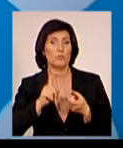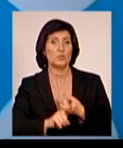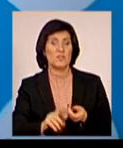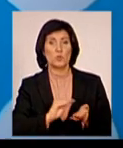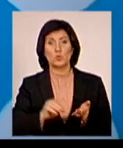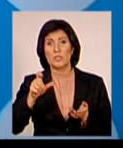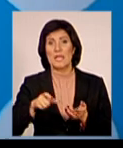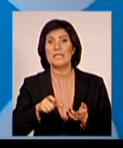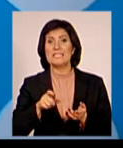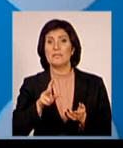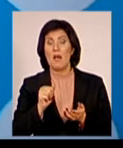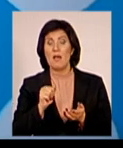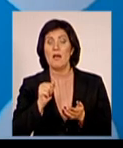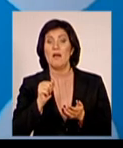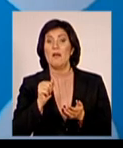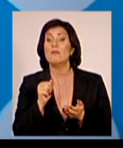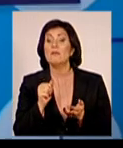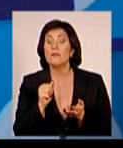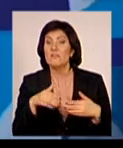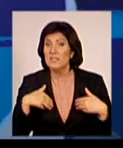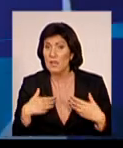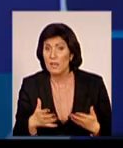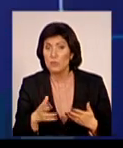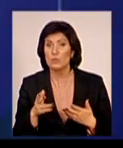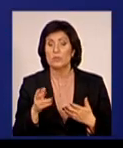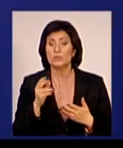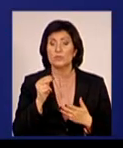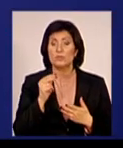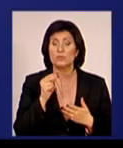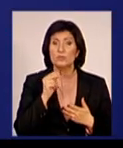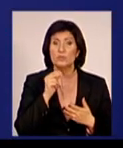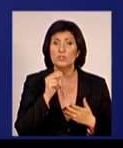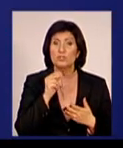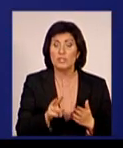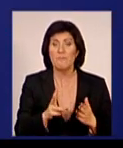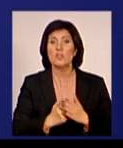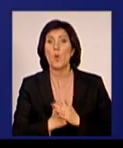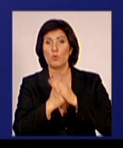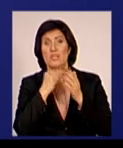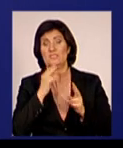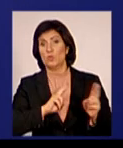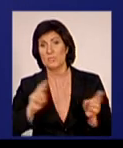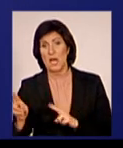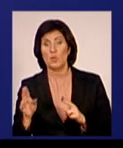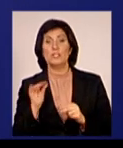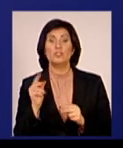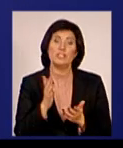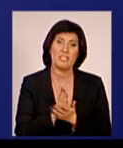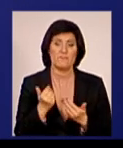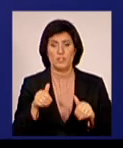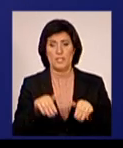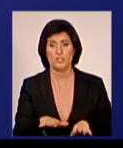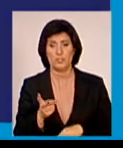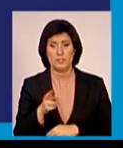зв'язку журналістка Діана Корсун. Діано, вітаю тебе. Чим Геннадій Дронов обґрунтовує свою скаргу і, власне, чи є вже